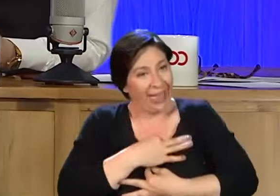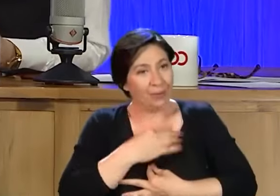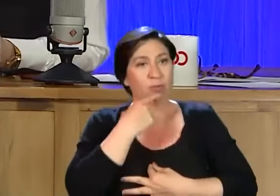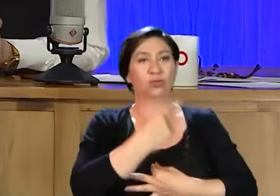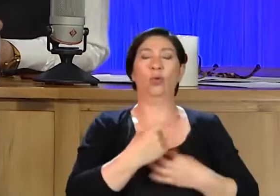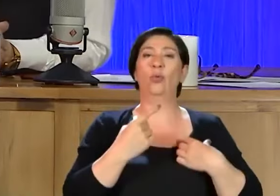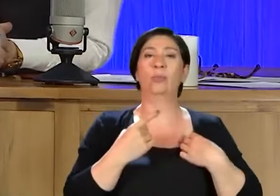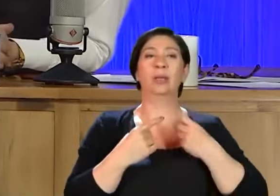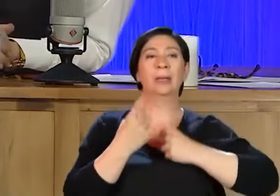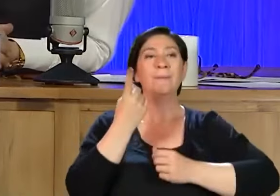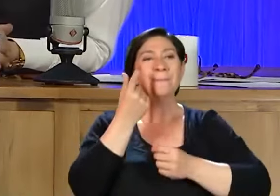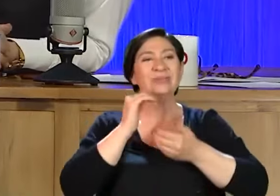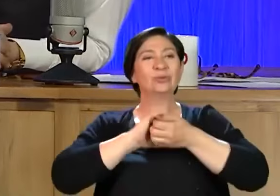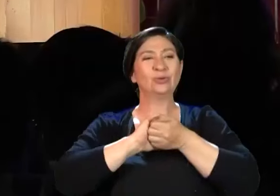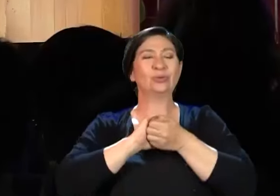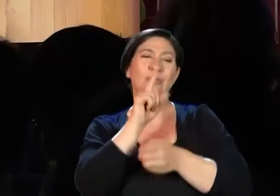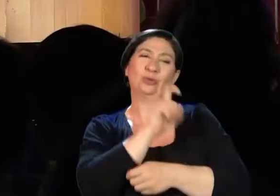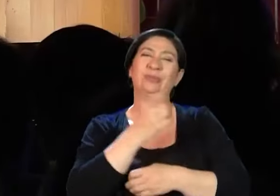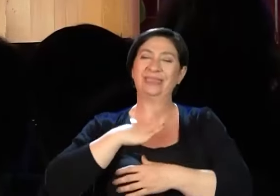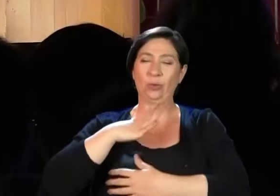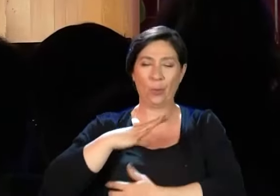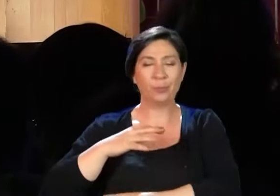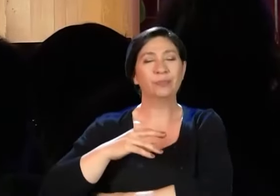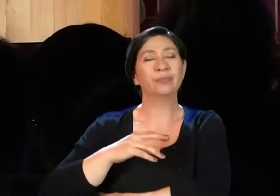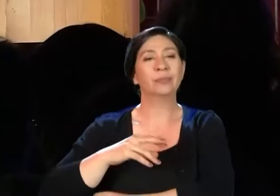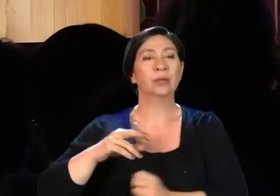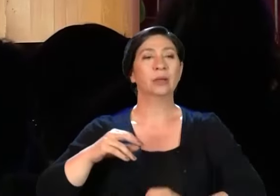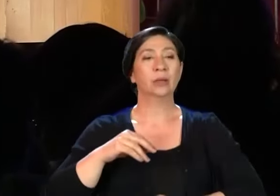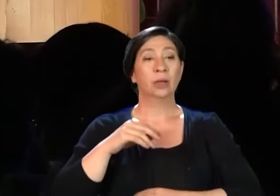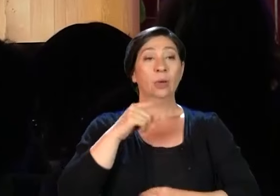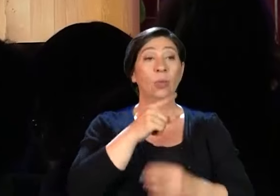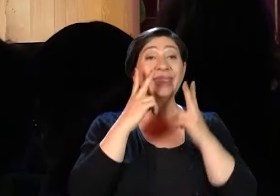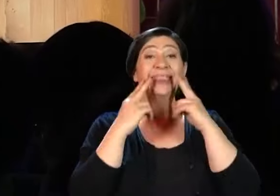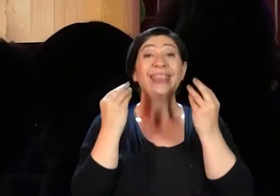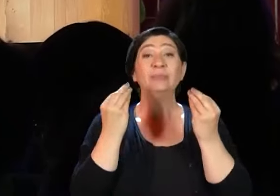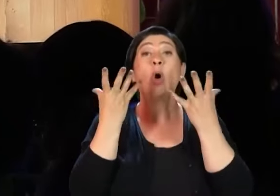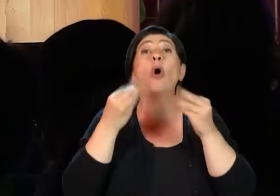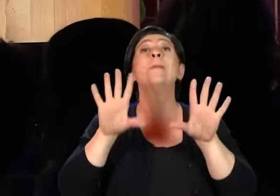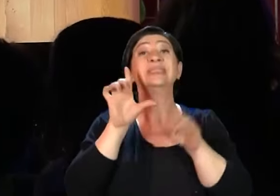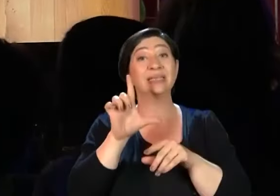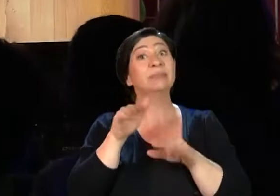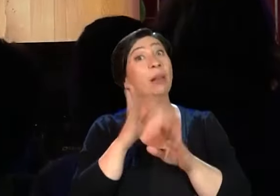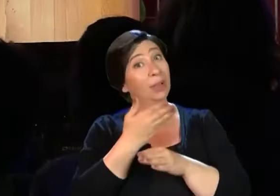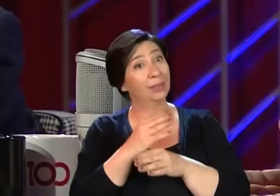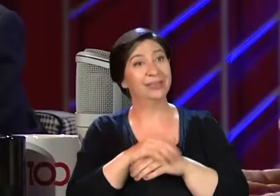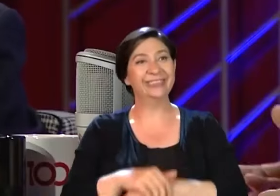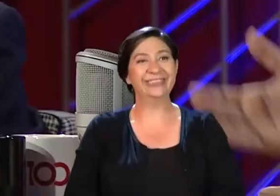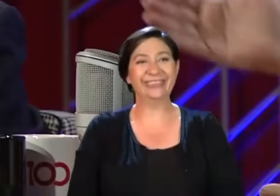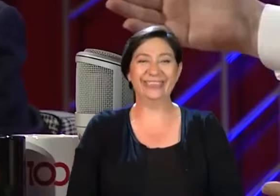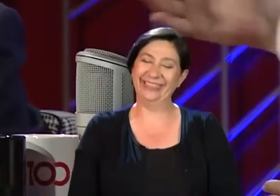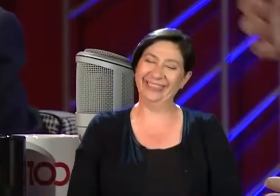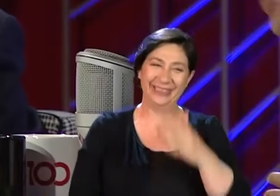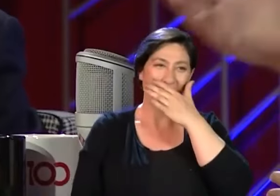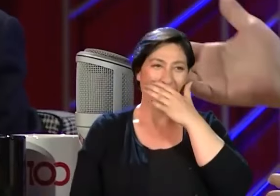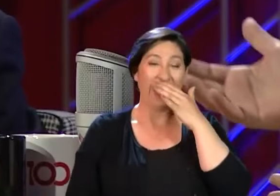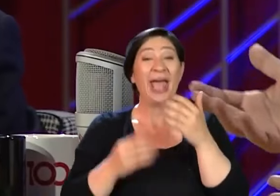söylüyorum ama biraz da dostça şunu sormak istiyorum. Ya bu kadar temiz olmamanız lazım değil mi?